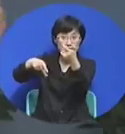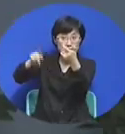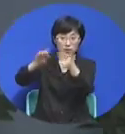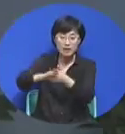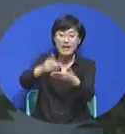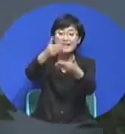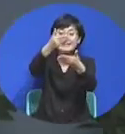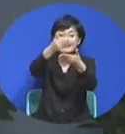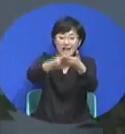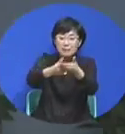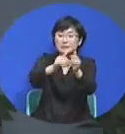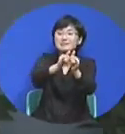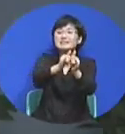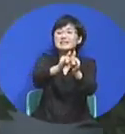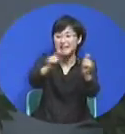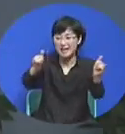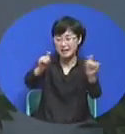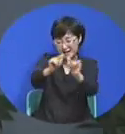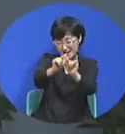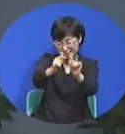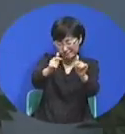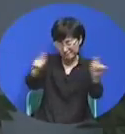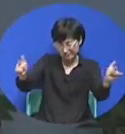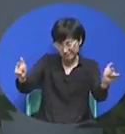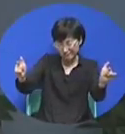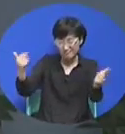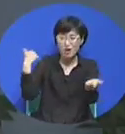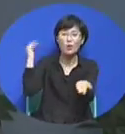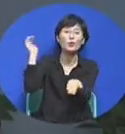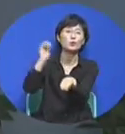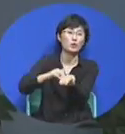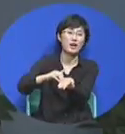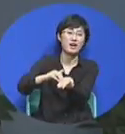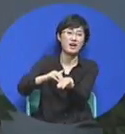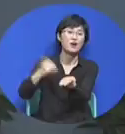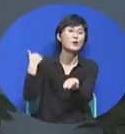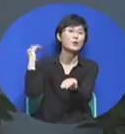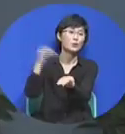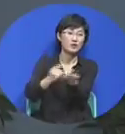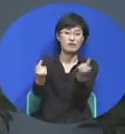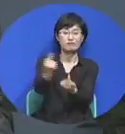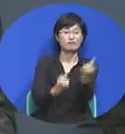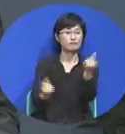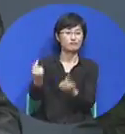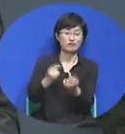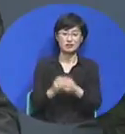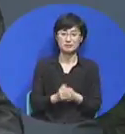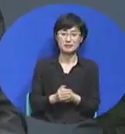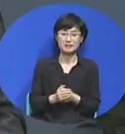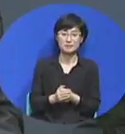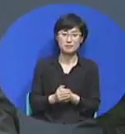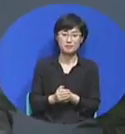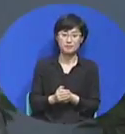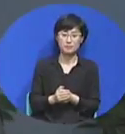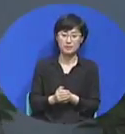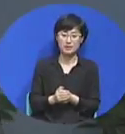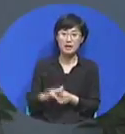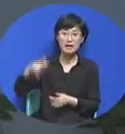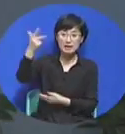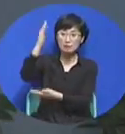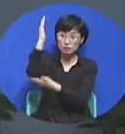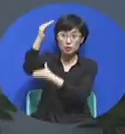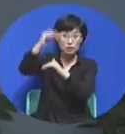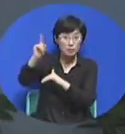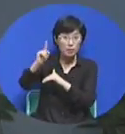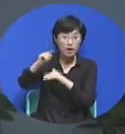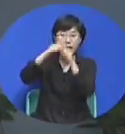돌아오게 될 것이다. And Isaiah 60, those who will remain will come out, will return to you. 다음 주간에 보겠습니다만 만민을 위해서 길을 들어라.